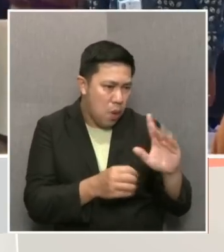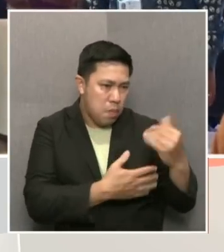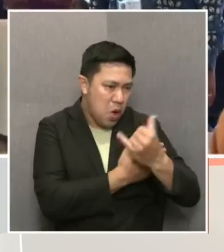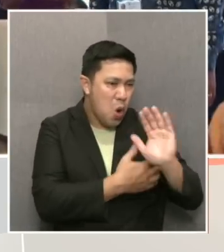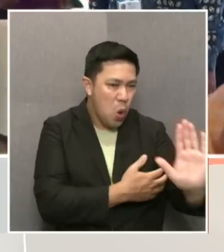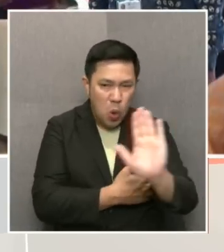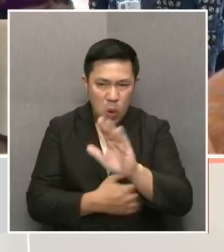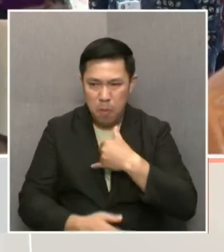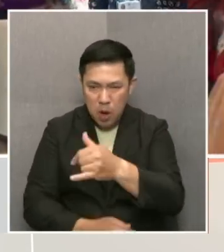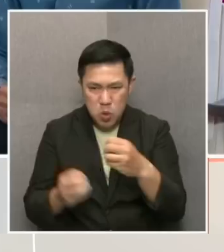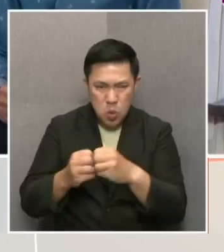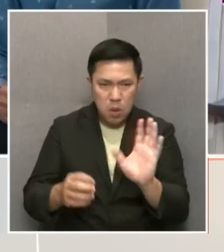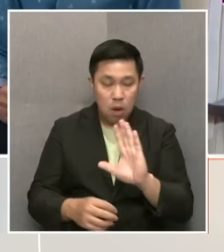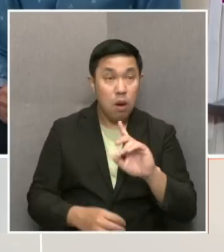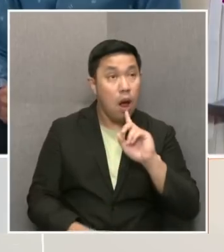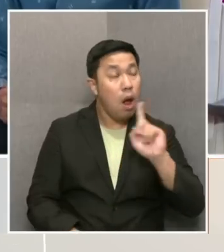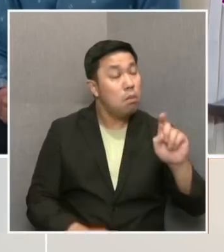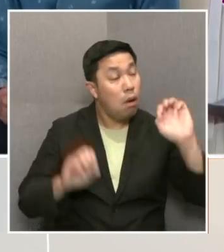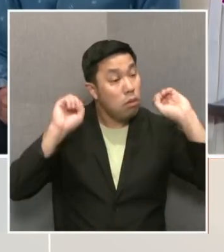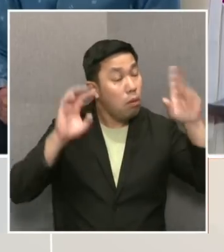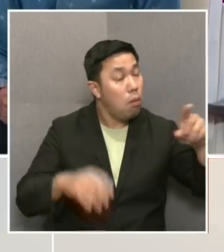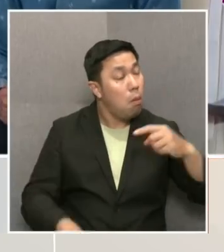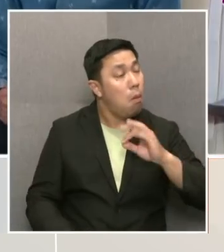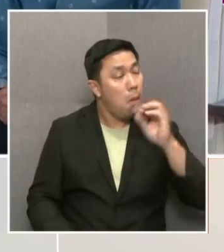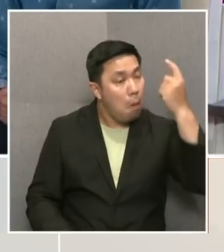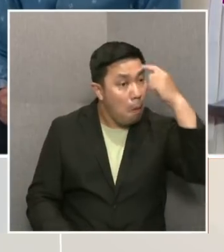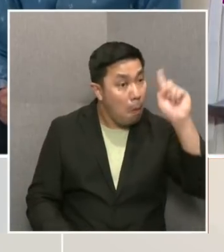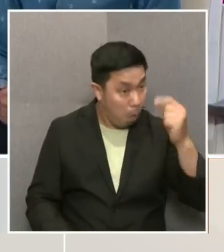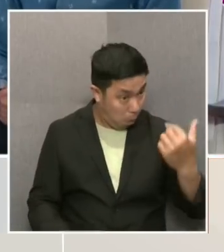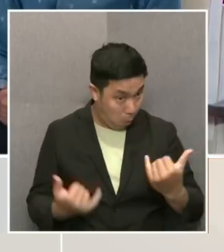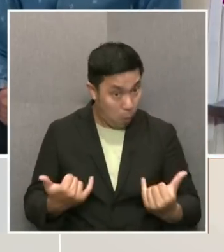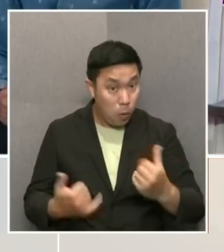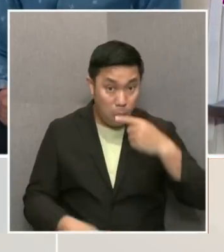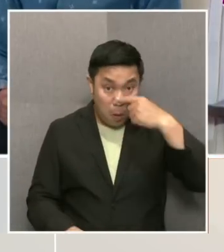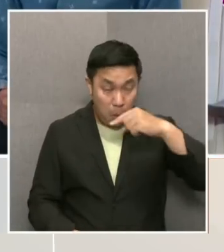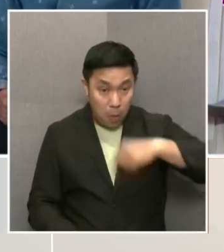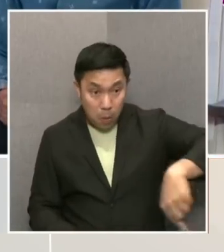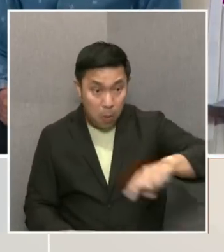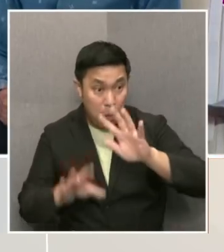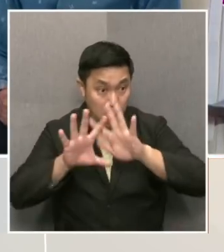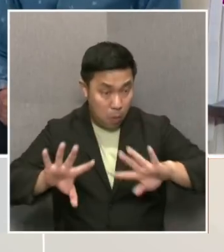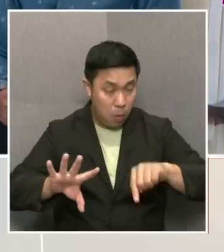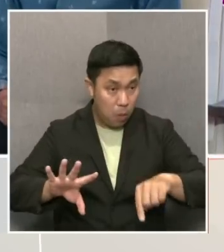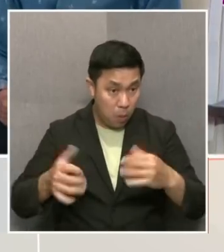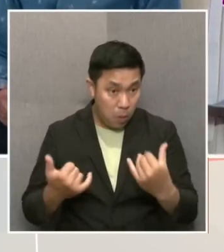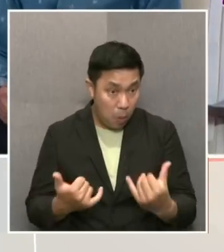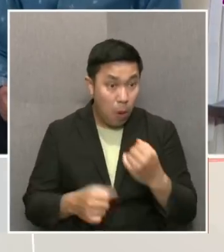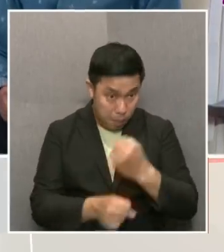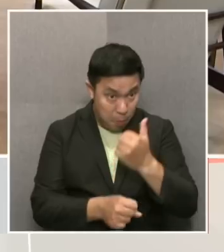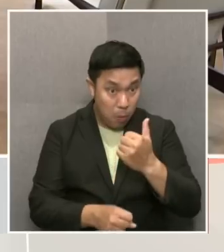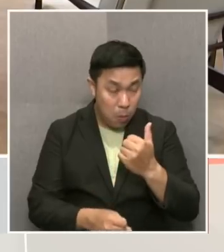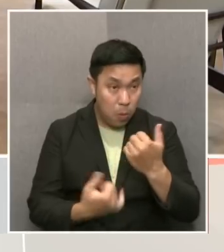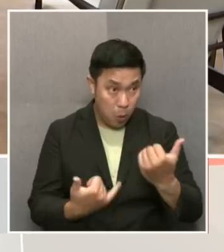ต่ละประเทศนะคะอาจารย์มองเรื่องนี้ว่าอย่างไรแล้วก็ยังใช้ได้กับบริบทในปัจจุบันสังคมโลกปัจจุบันนี้อยู่ไหม